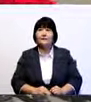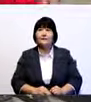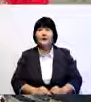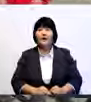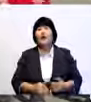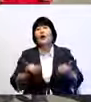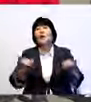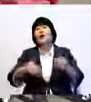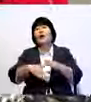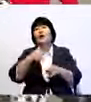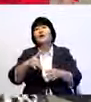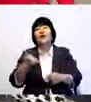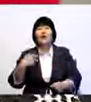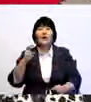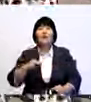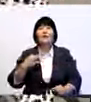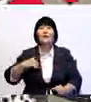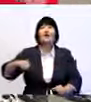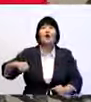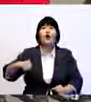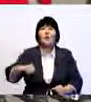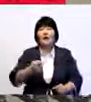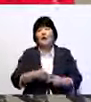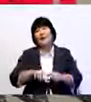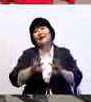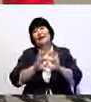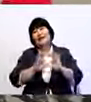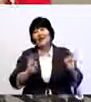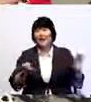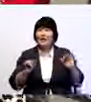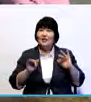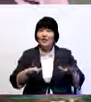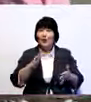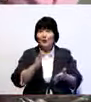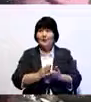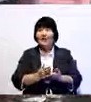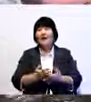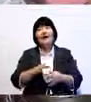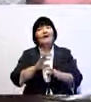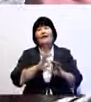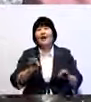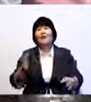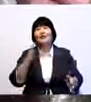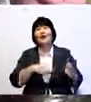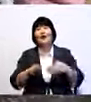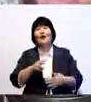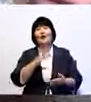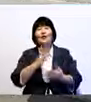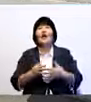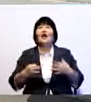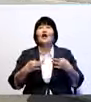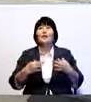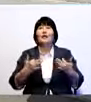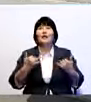Бүгінгі сайлауға келіп едім баламмен. Мынандай керемет іс-шара өткізіп жатыр екен. Тамаша көңіл күйде тұрмын. Мерекелік